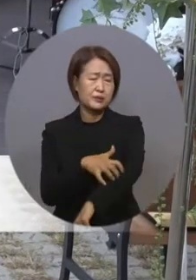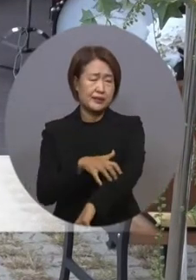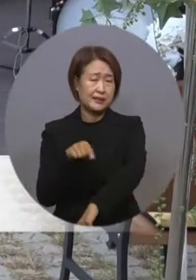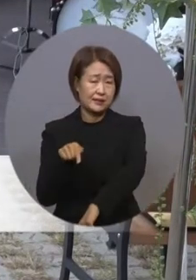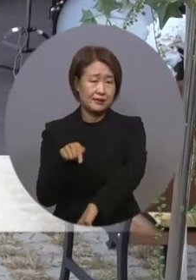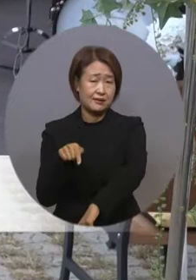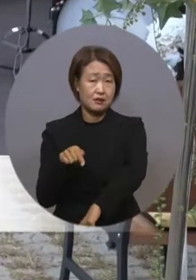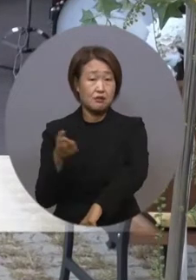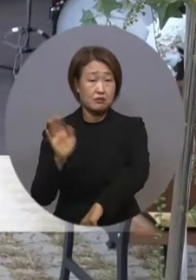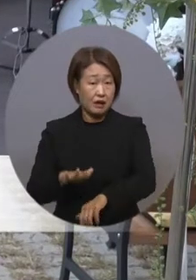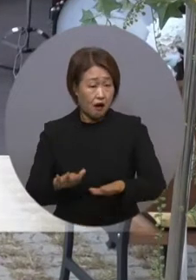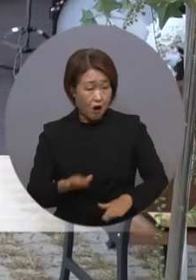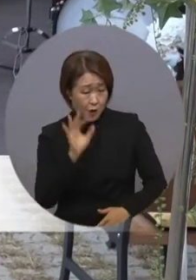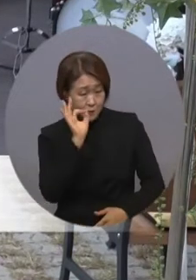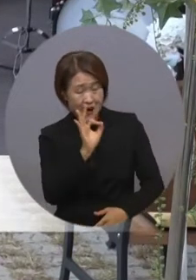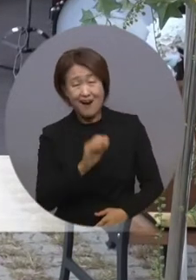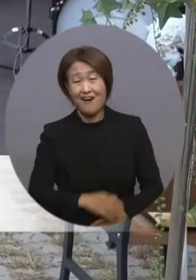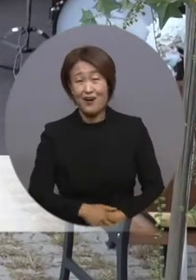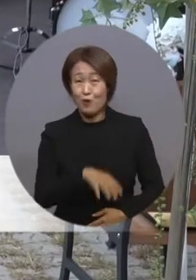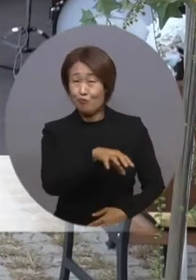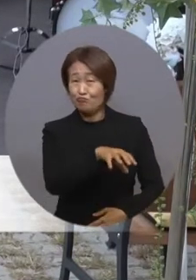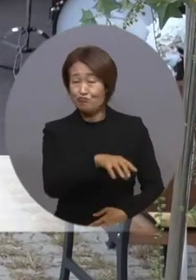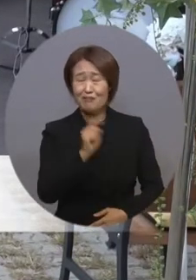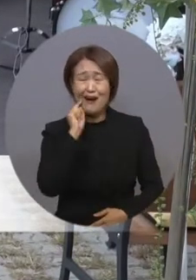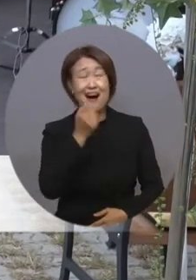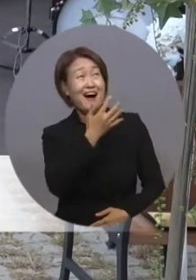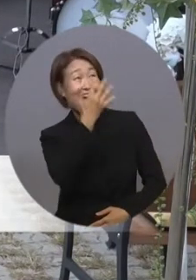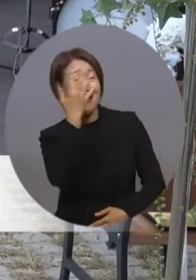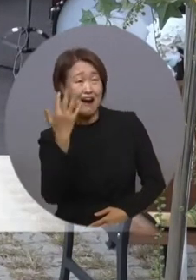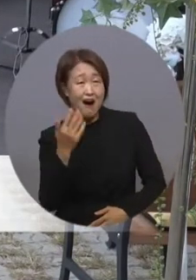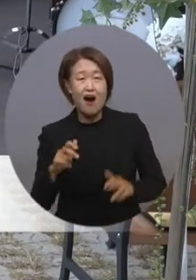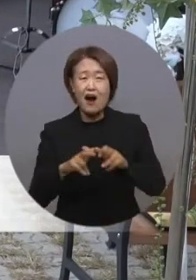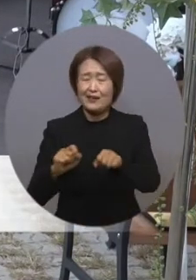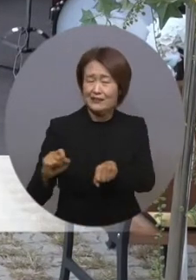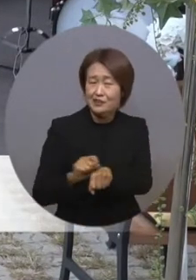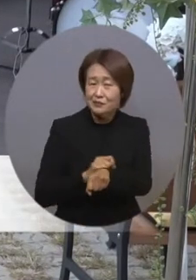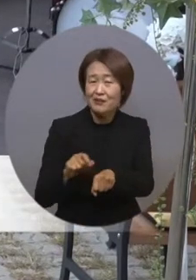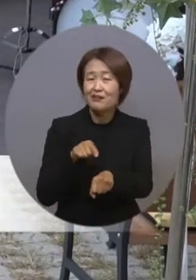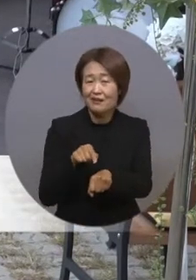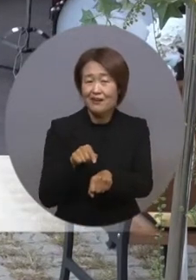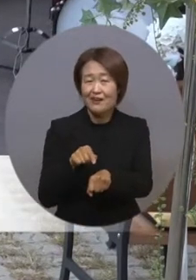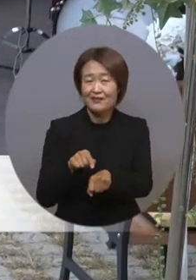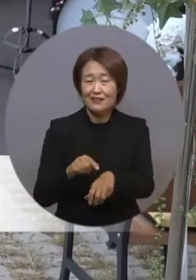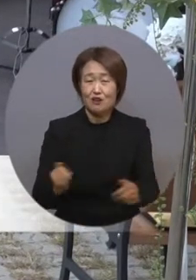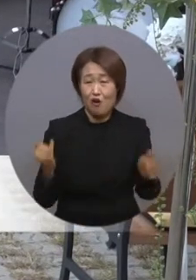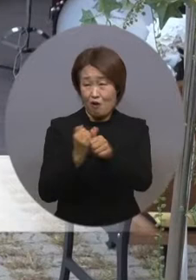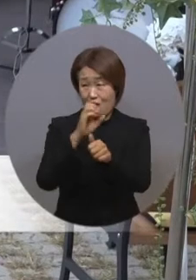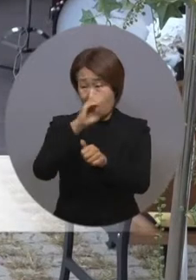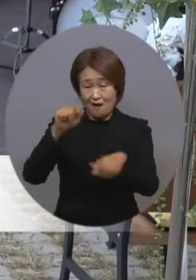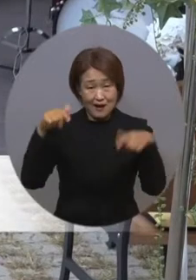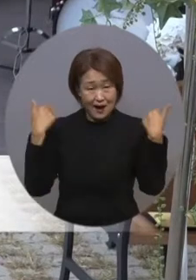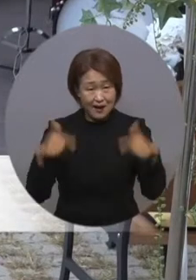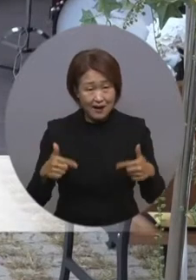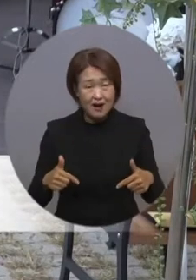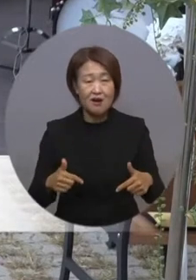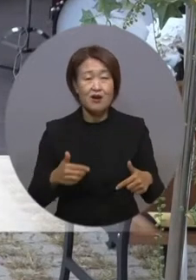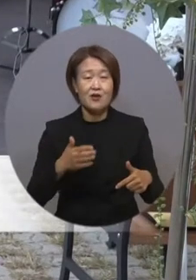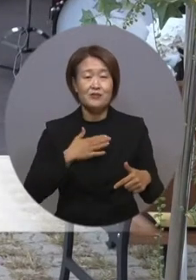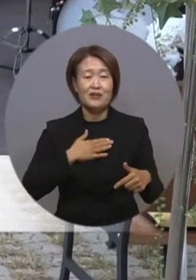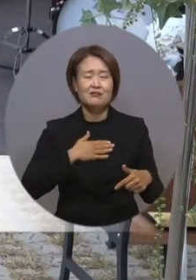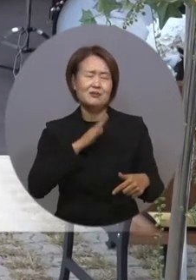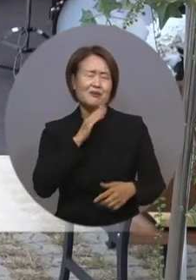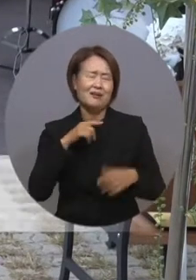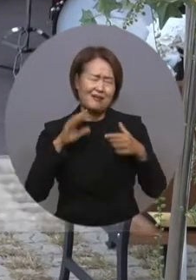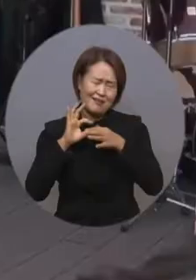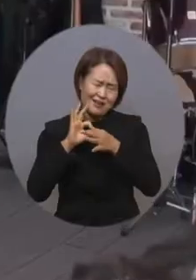근데 이런 아름다운 공간에서 그분들만의 특별한 예식이 늘 진행된다면 저도 하는 내내